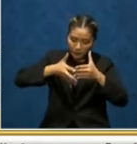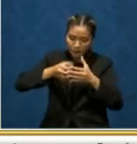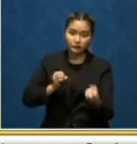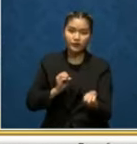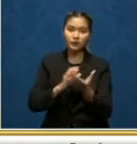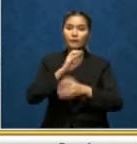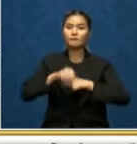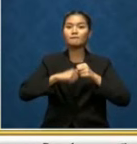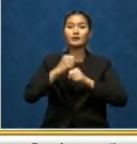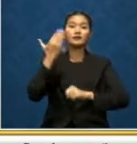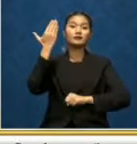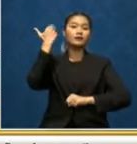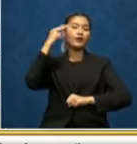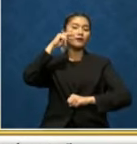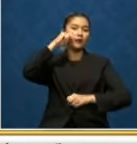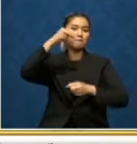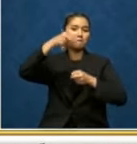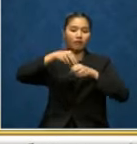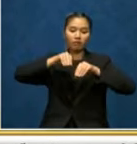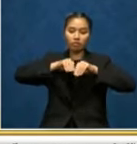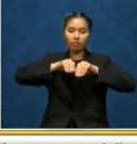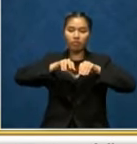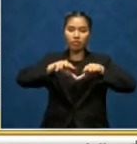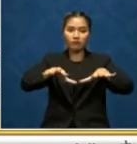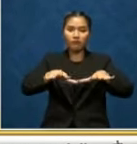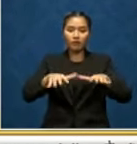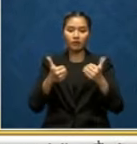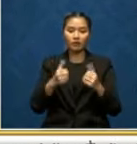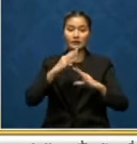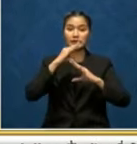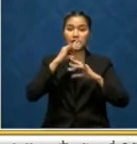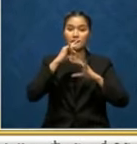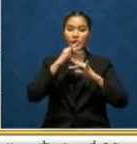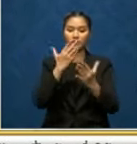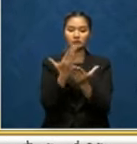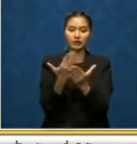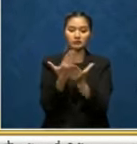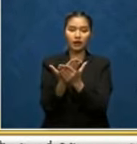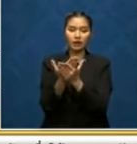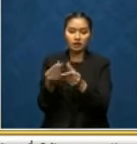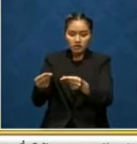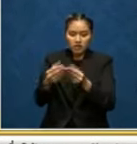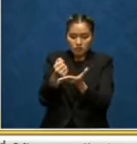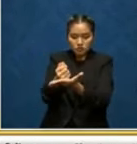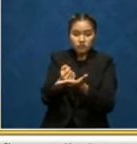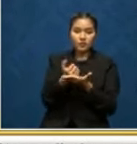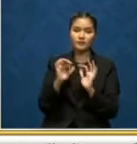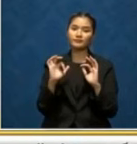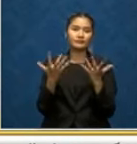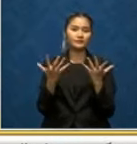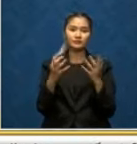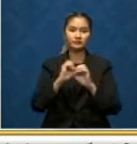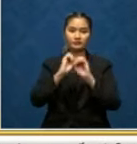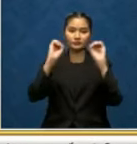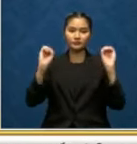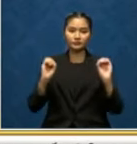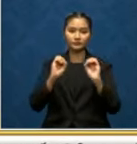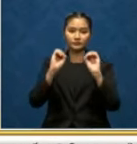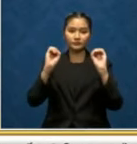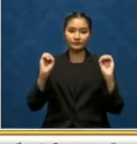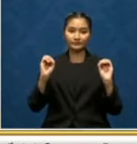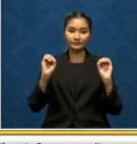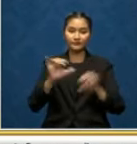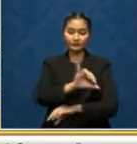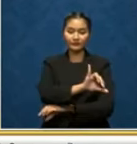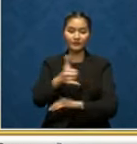ปีที่แล้วน้ำมันรั่วที่ระยองนะคะก็ไม่ได้รับการชดเชยจากเงินกองทุนเยียวยาของ eecนี้ค่ะหรือแม้แต่